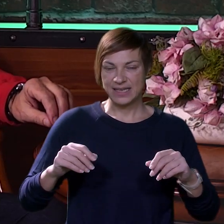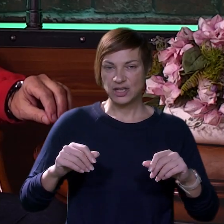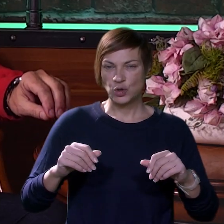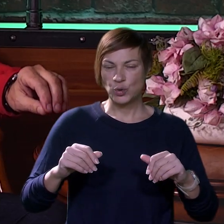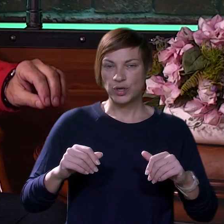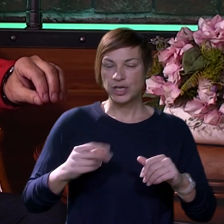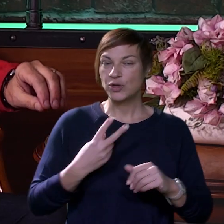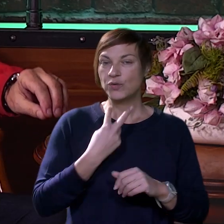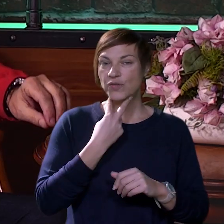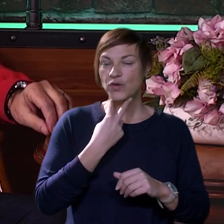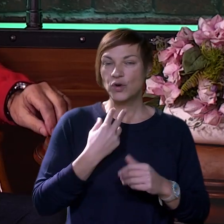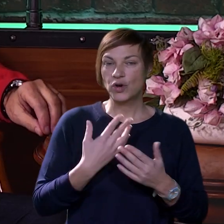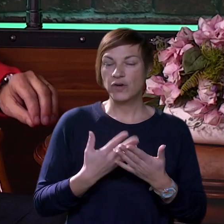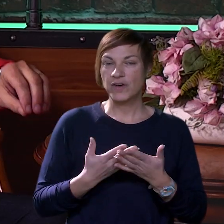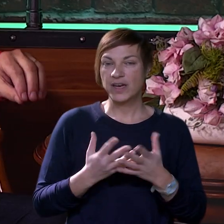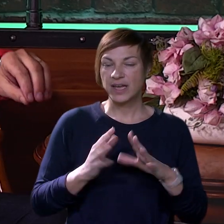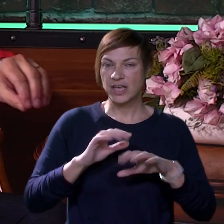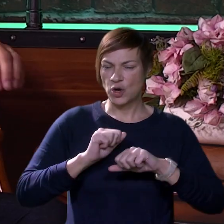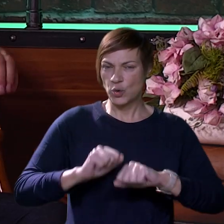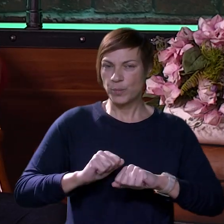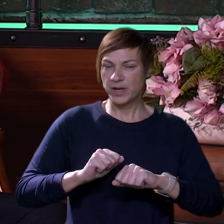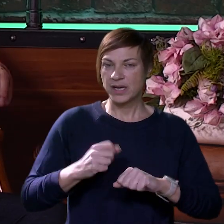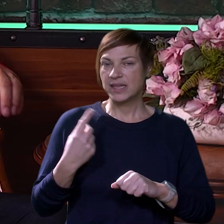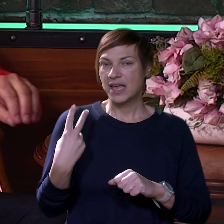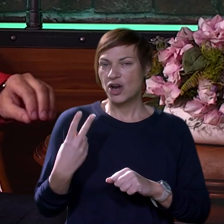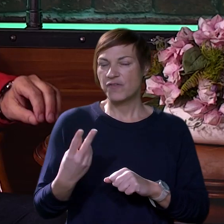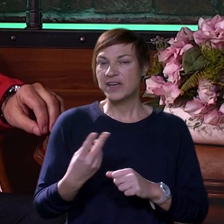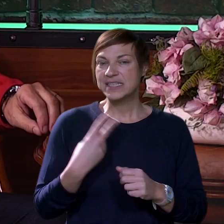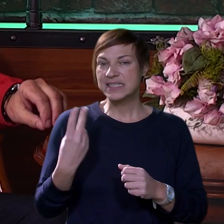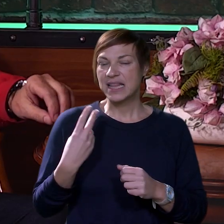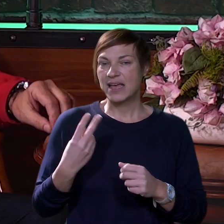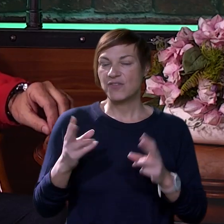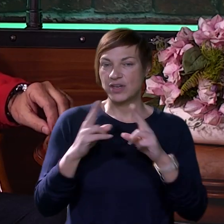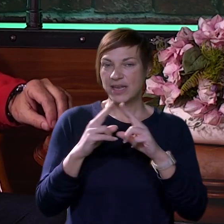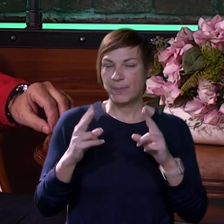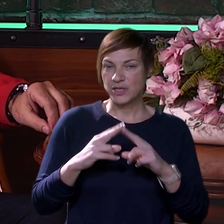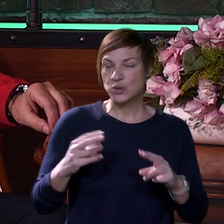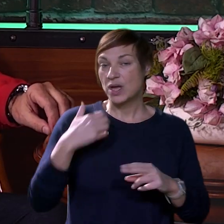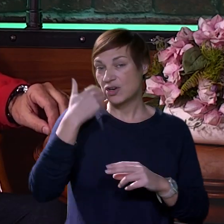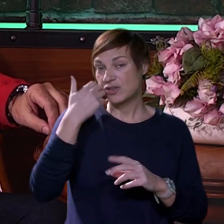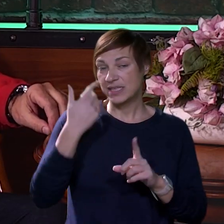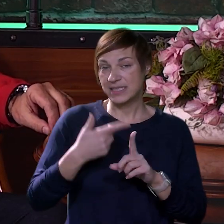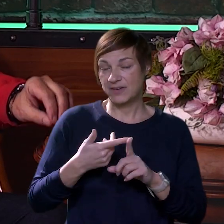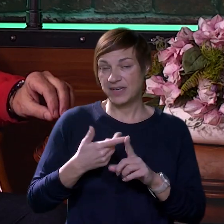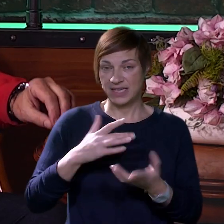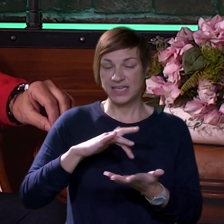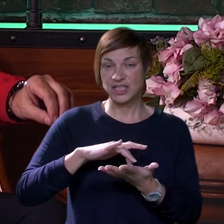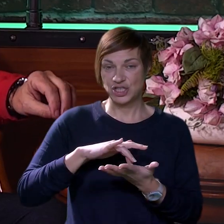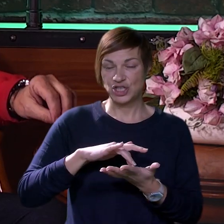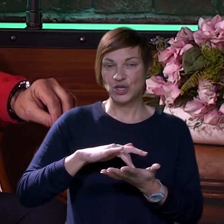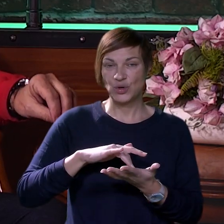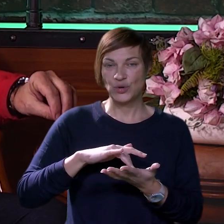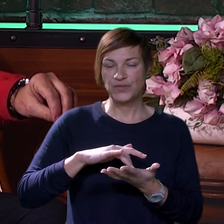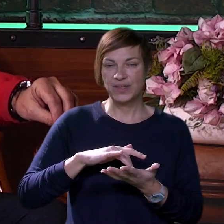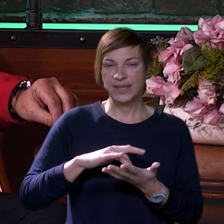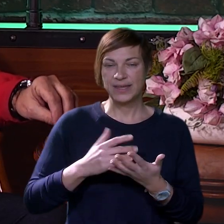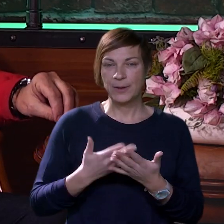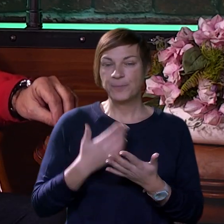teritoriju Vukovara i ovih okupiranih dijelova Slavonije, sve djelovao je Međunarodni Crveni križ. A ovdje je,